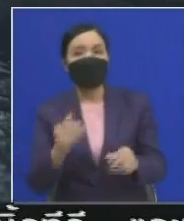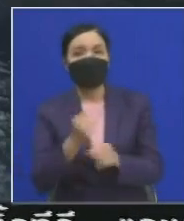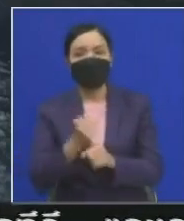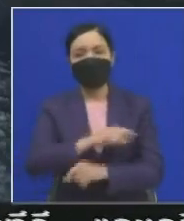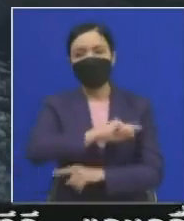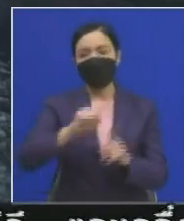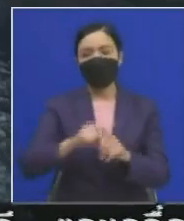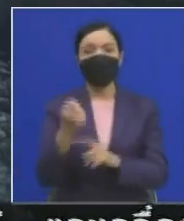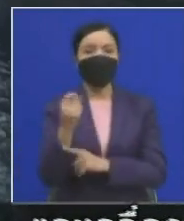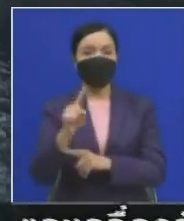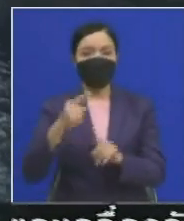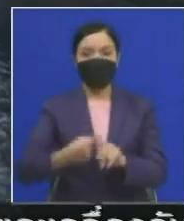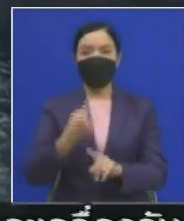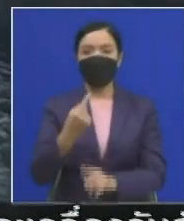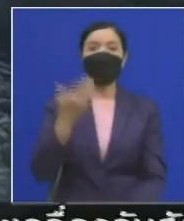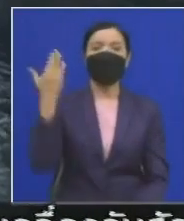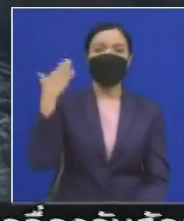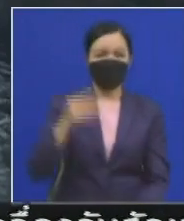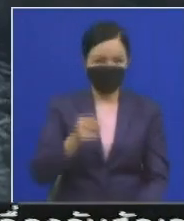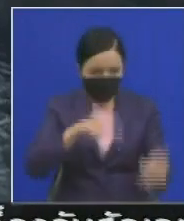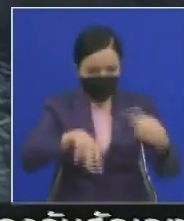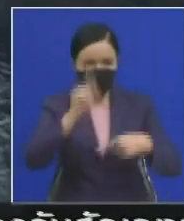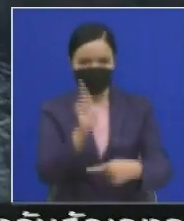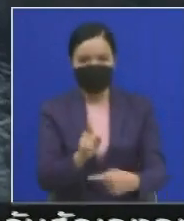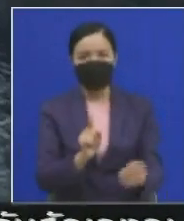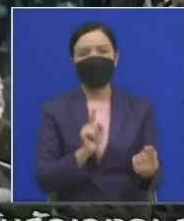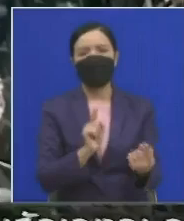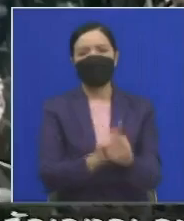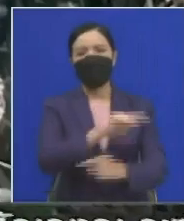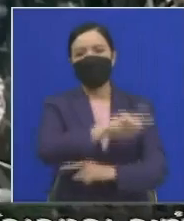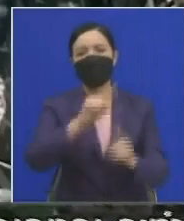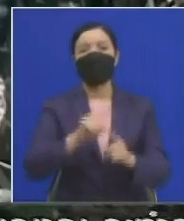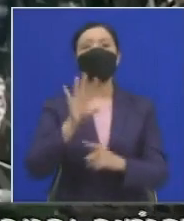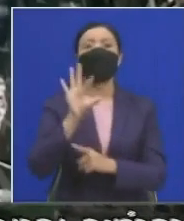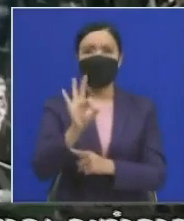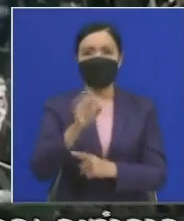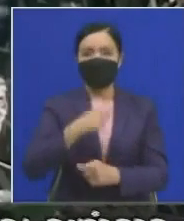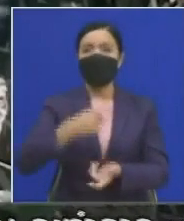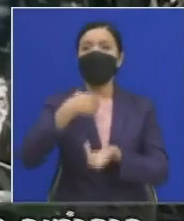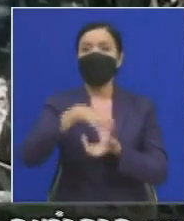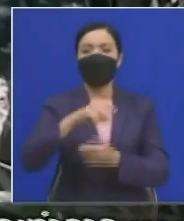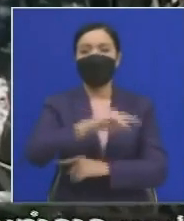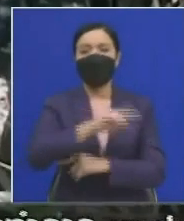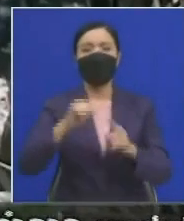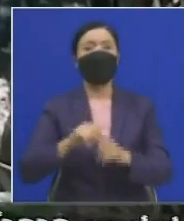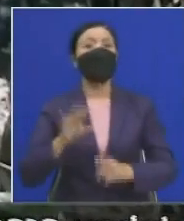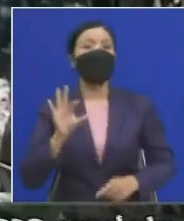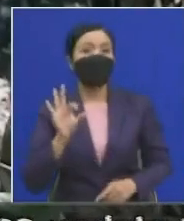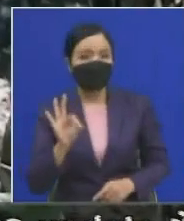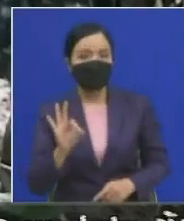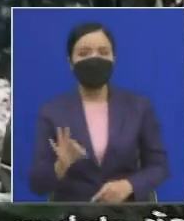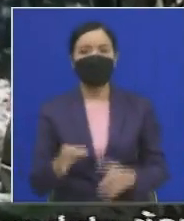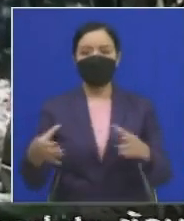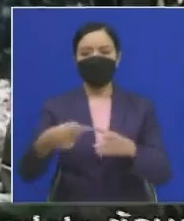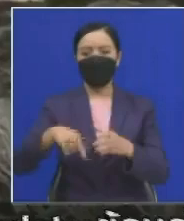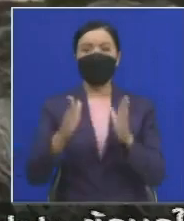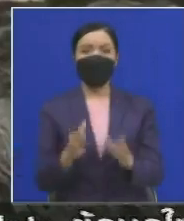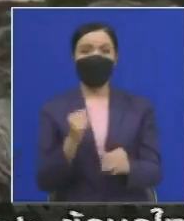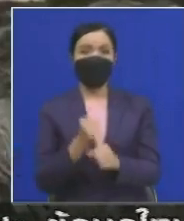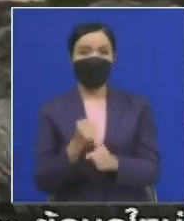วัท 11 มกราคม วนทเป็ตรวดคือ 9 มกราคมควที่ 9 เร่าเหตุกณเพมนดหน่วันที่ 9 เจ้านะธิ